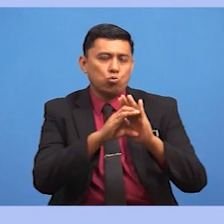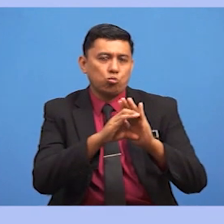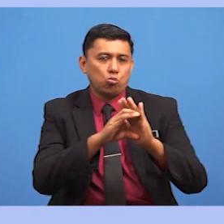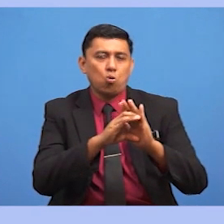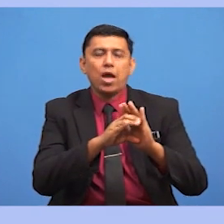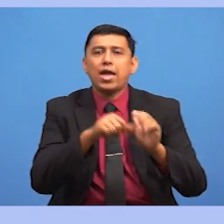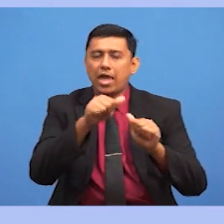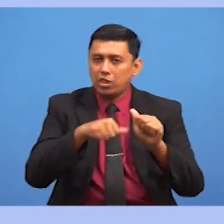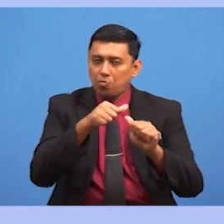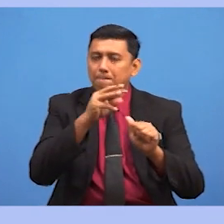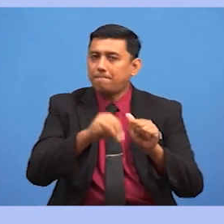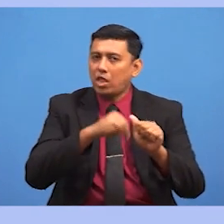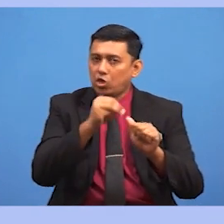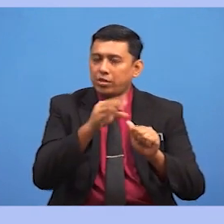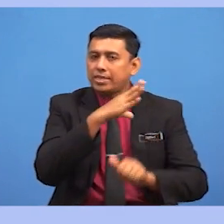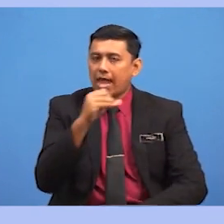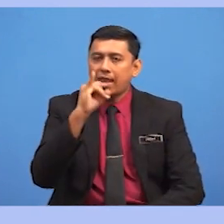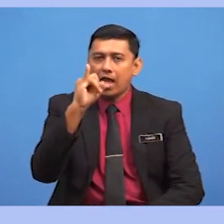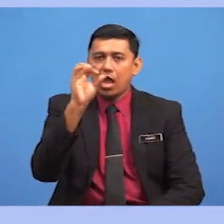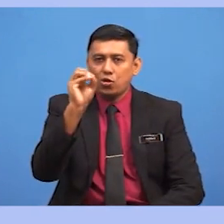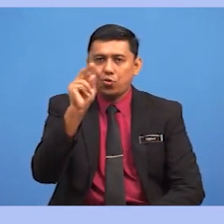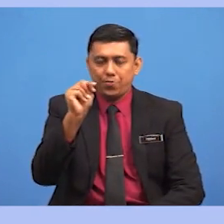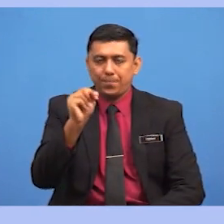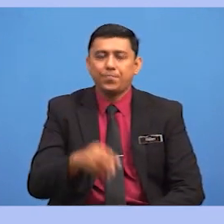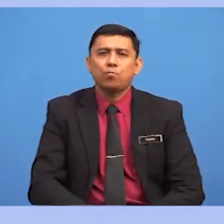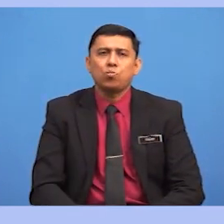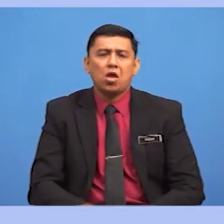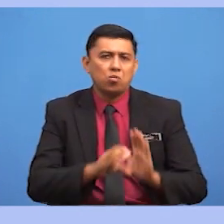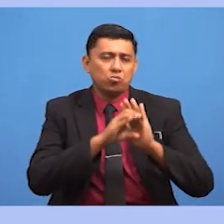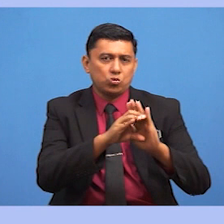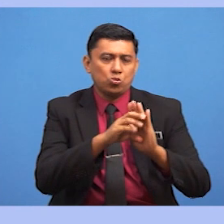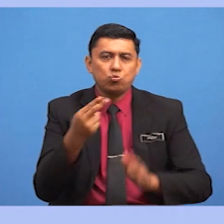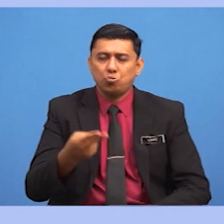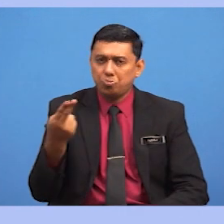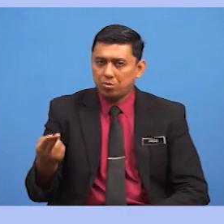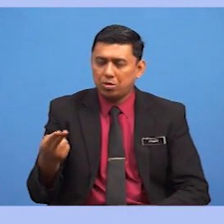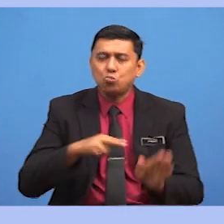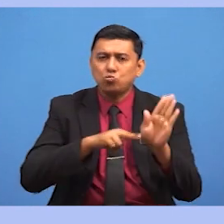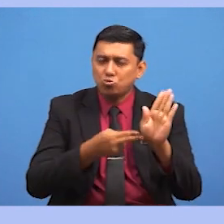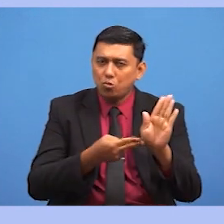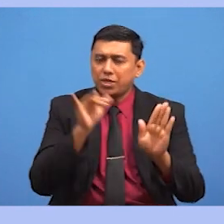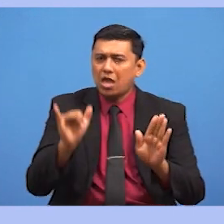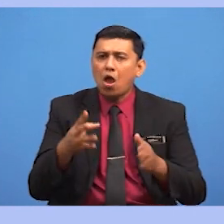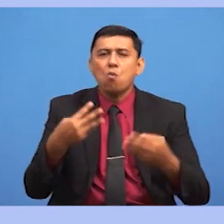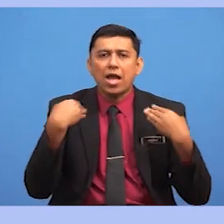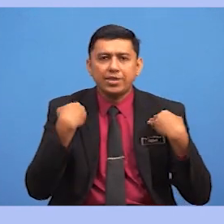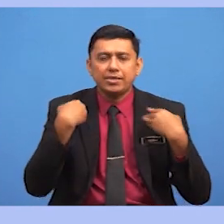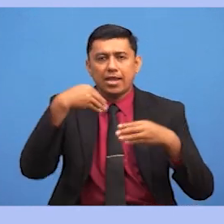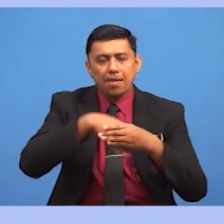atom, molekul dan ion. Menyatakan contoh unsur yang wujud dalam pelbagai